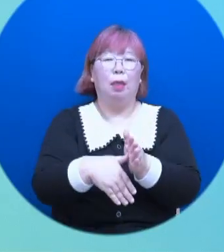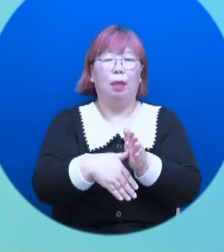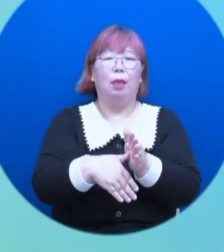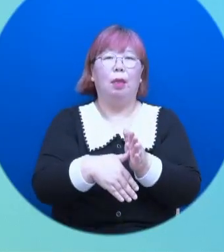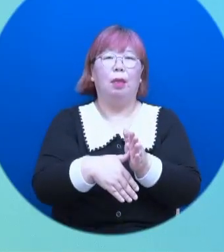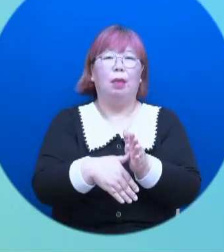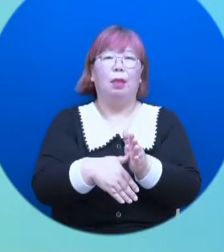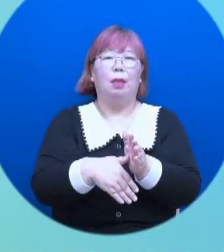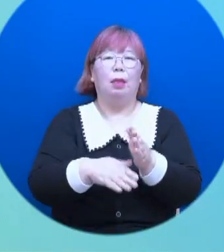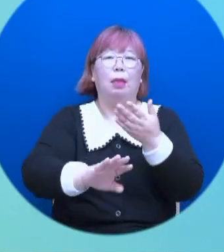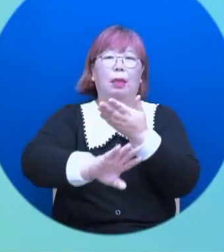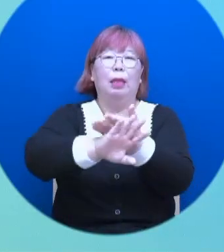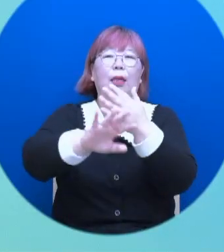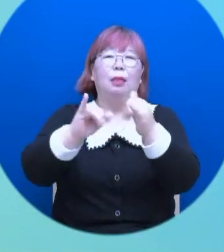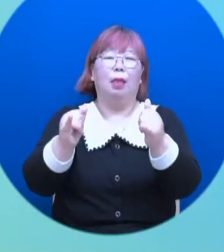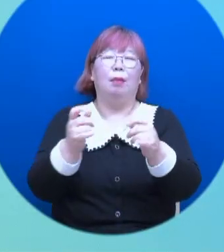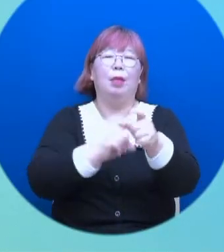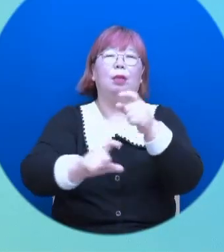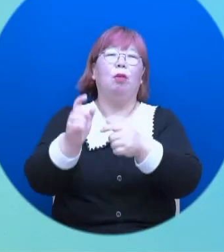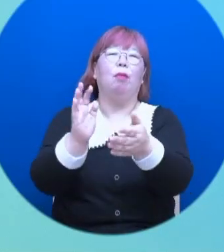다른 사람들이 빛나게 됩니다.